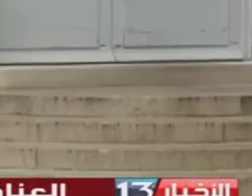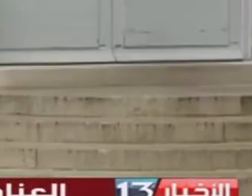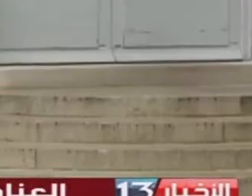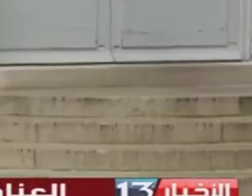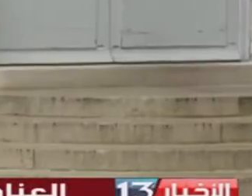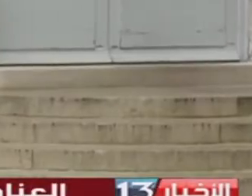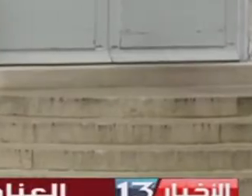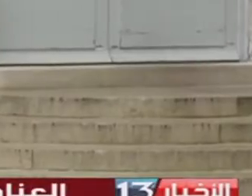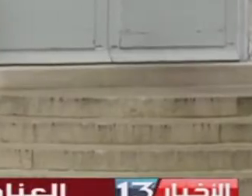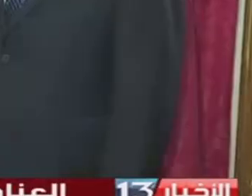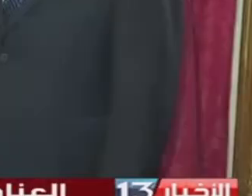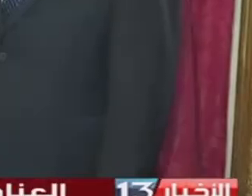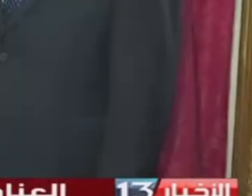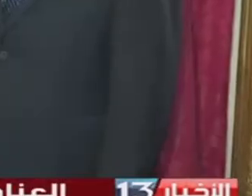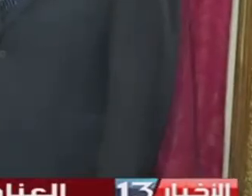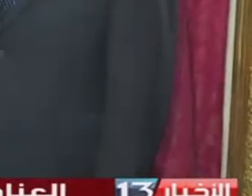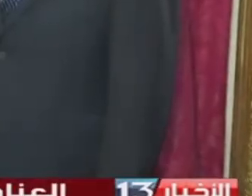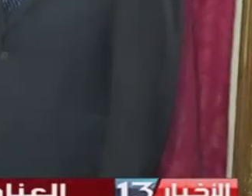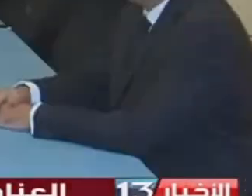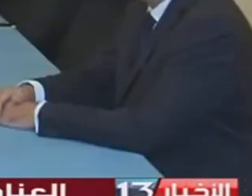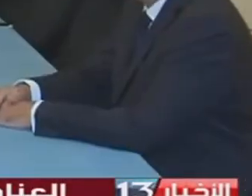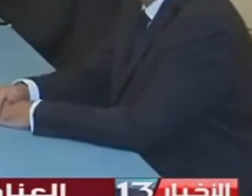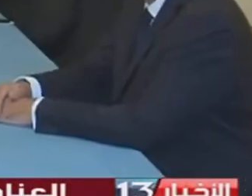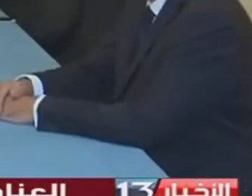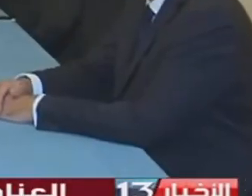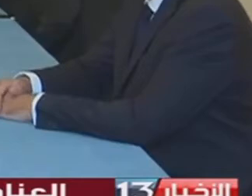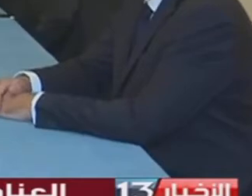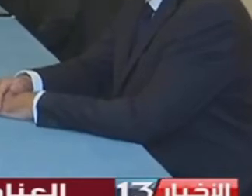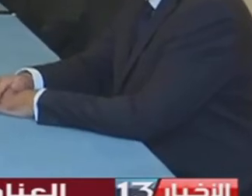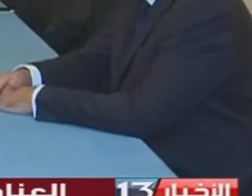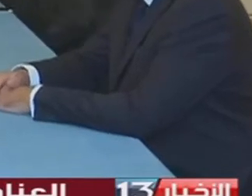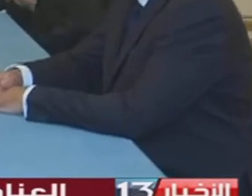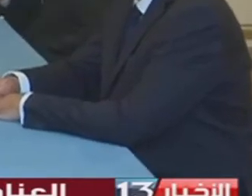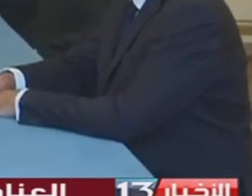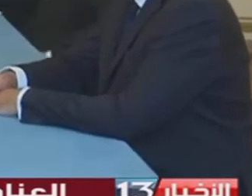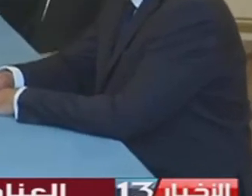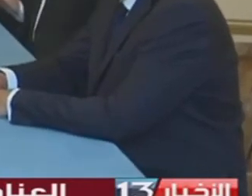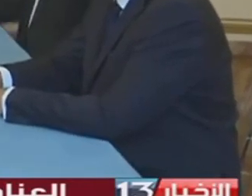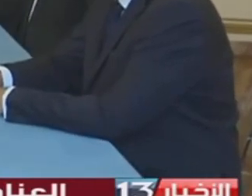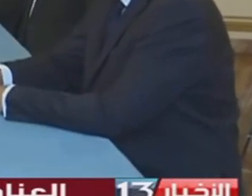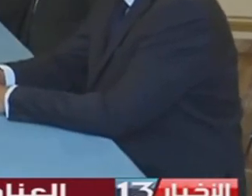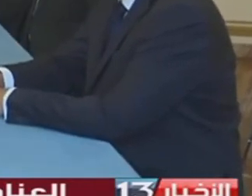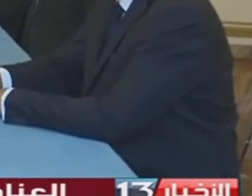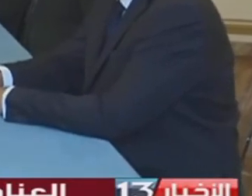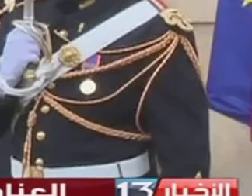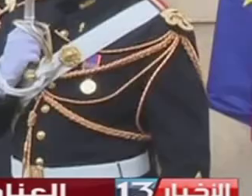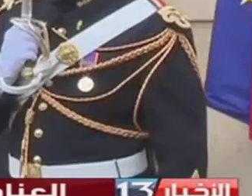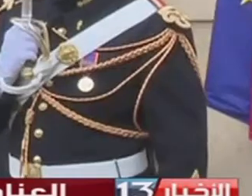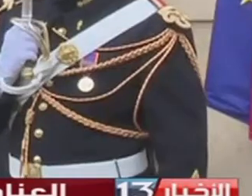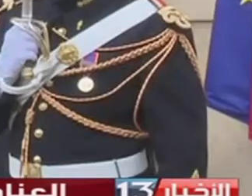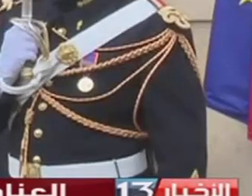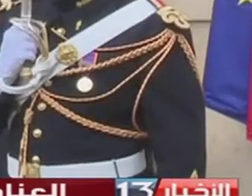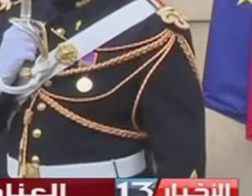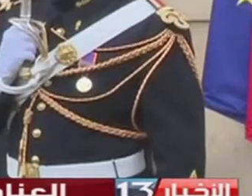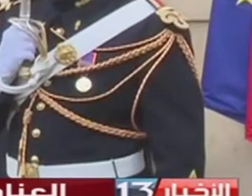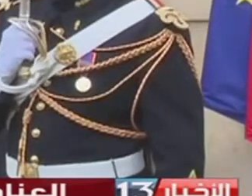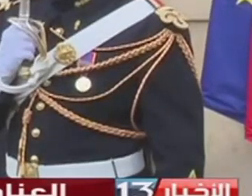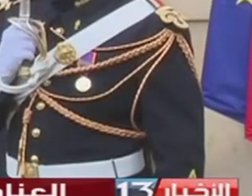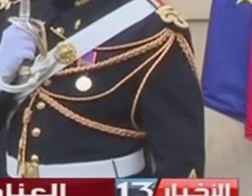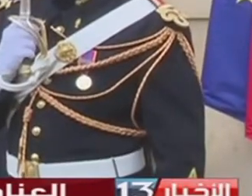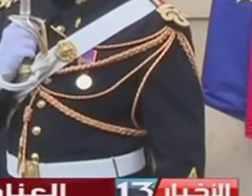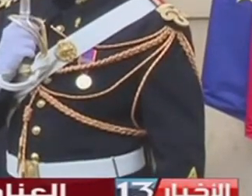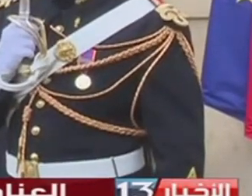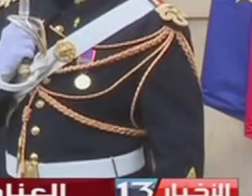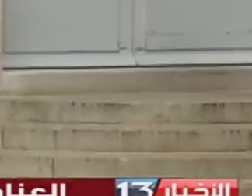في اليوم الثالث من زيارته الى باريس، رئيس الحكومه يبحث مع الوزير الاول الفرنسي ملف الهجره غير النظاميه ودعم